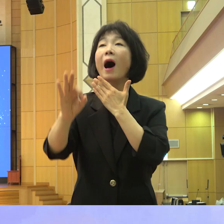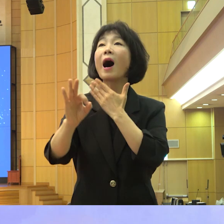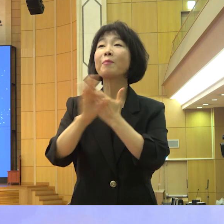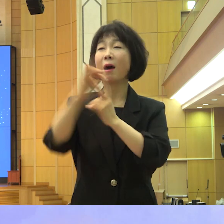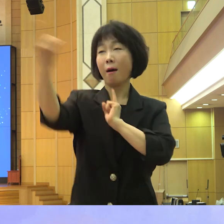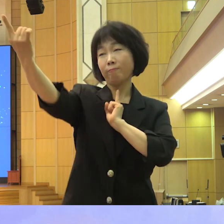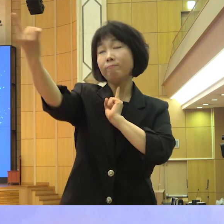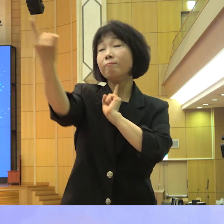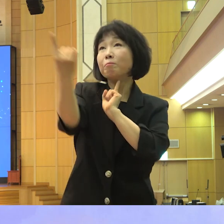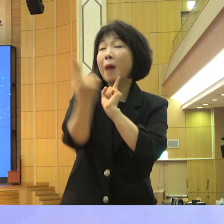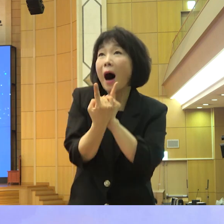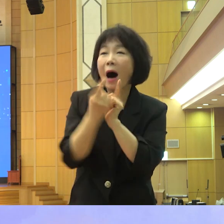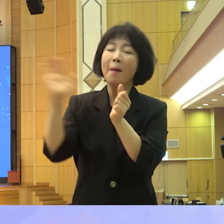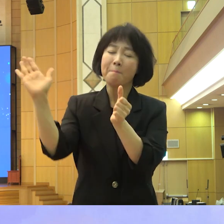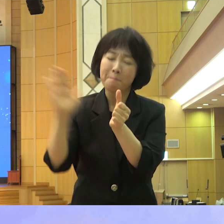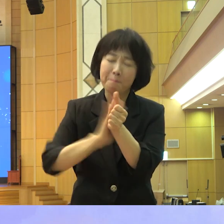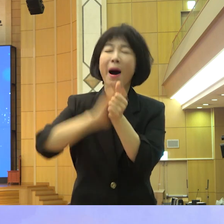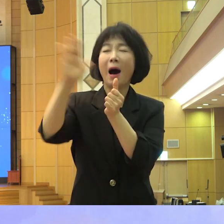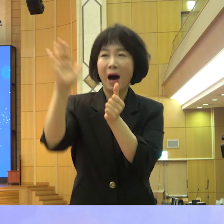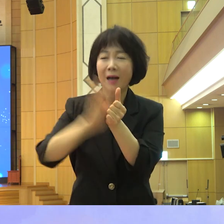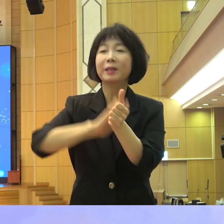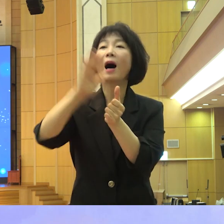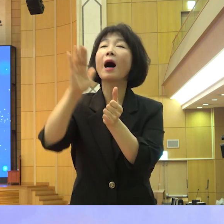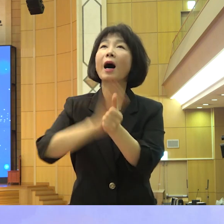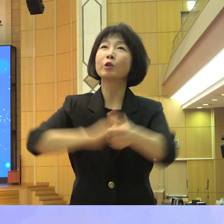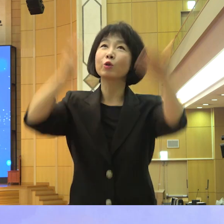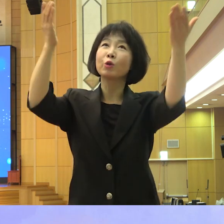예수께로 가면